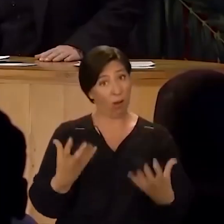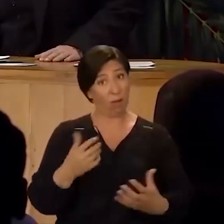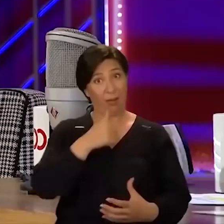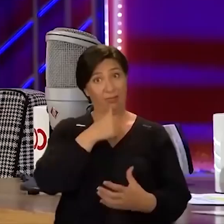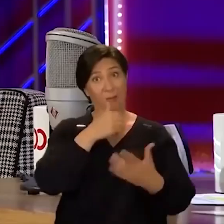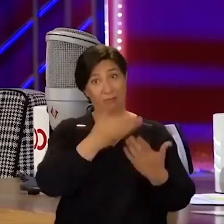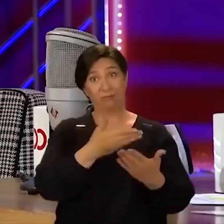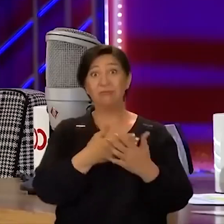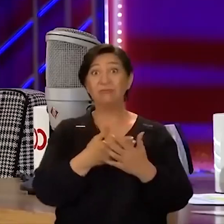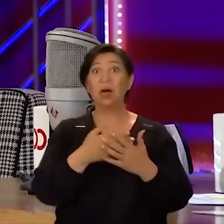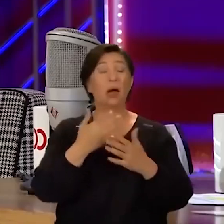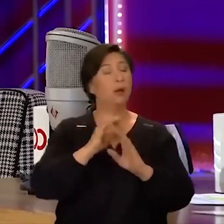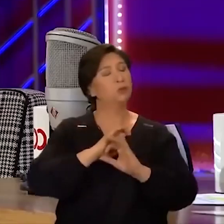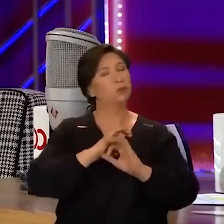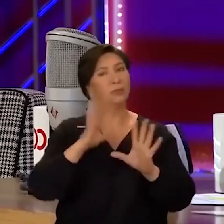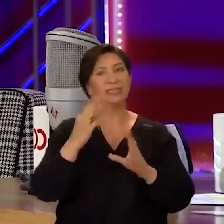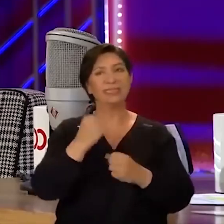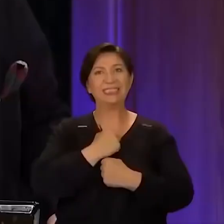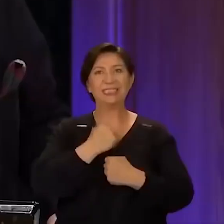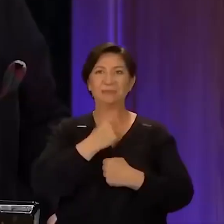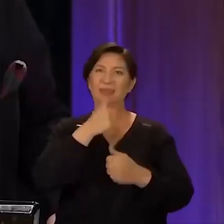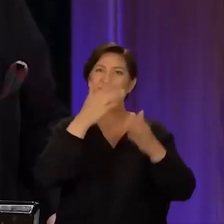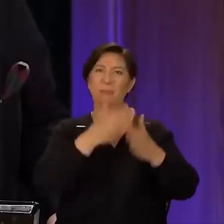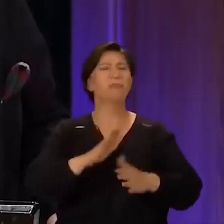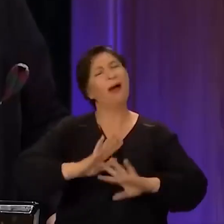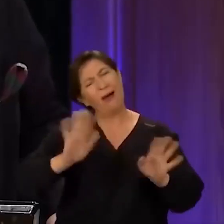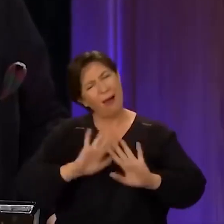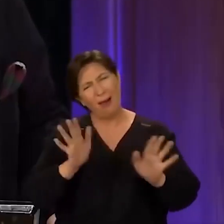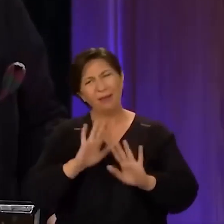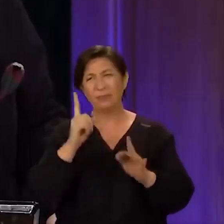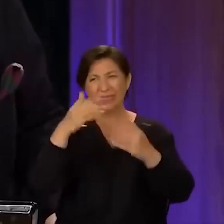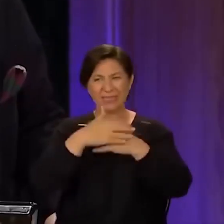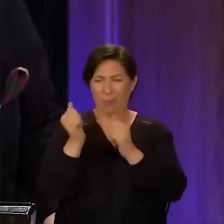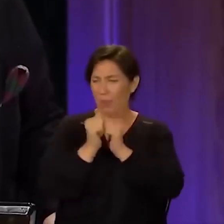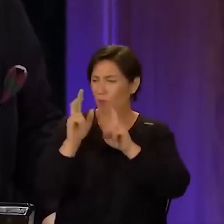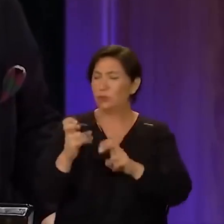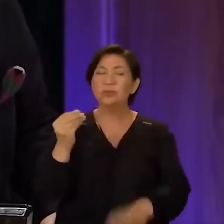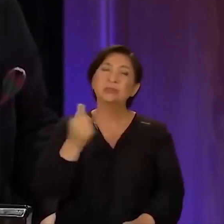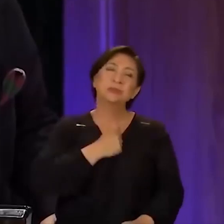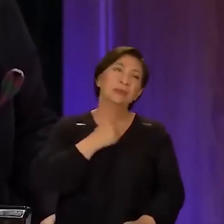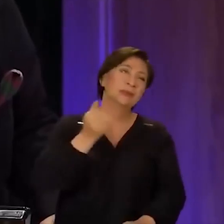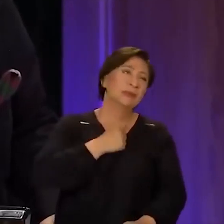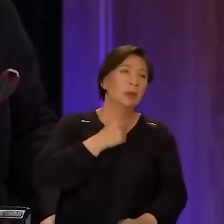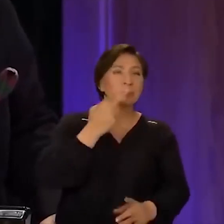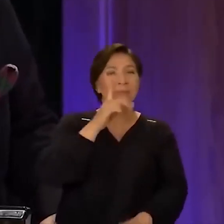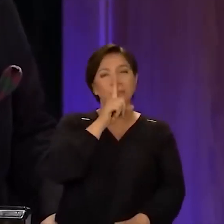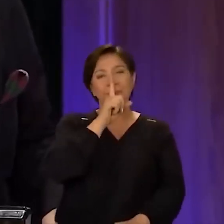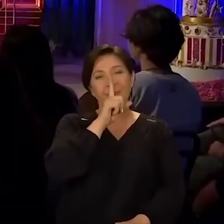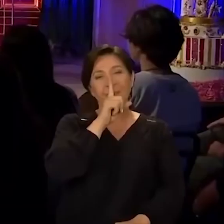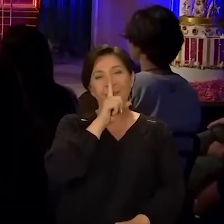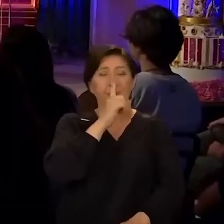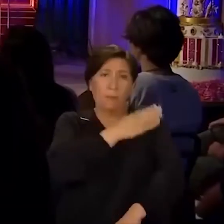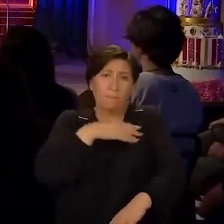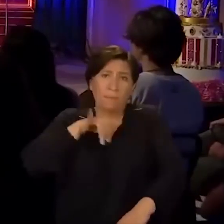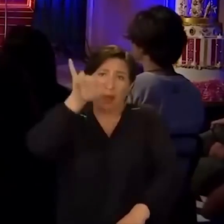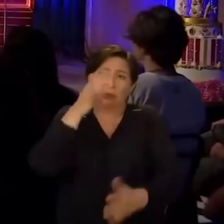ağır bir adam aşırı derecede sıkıcı bir kadar yani bu kadar konuşmayan